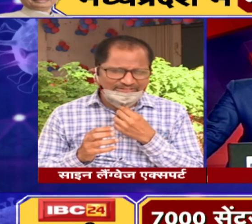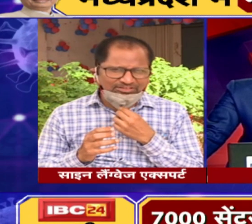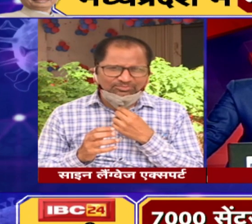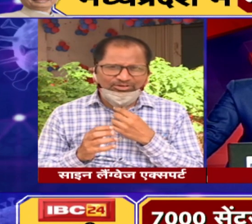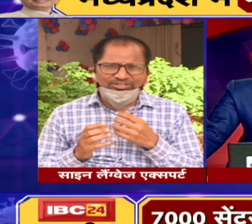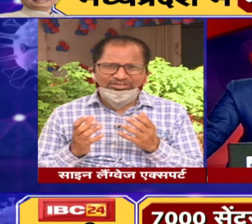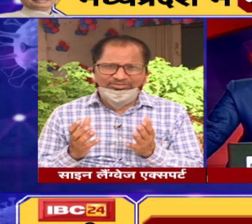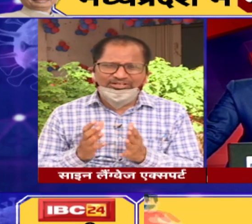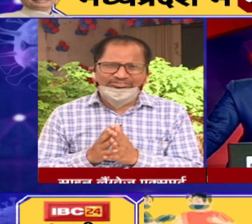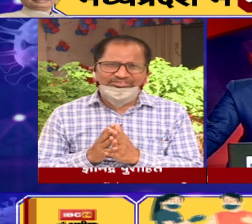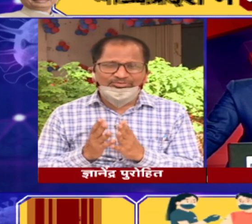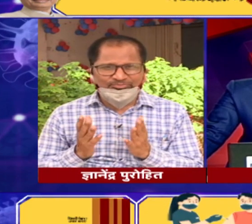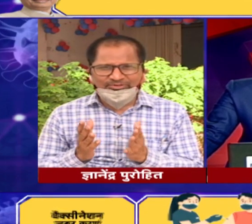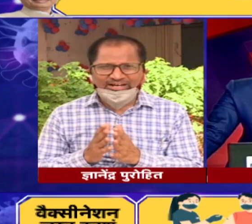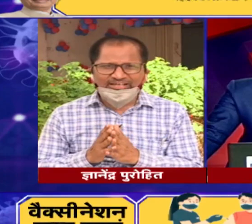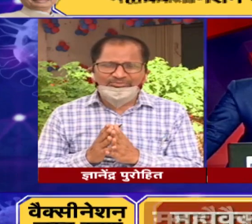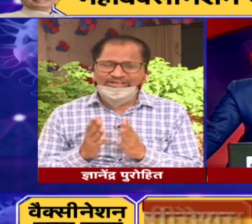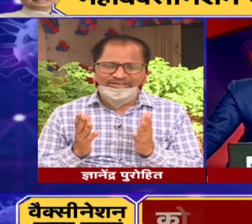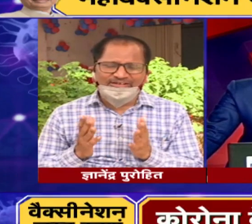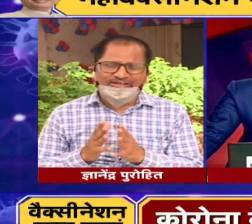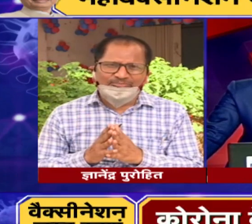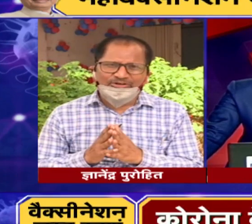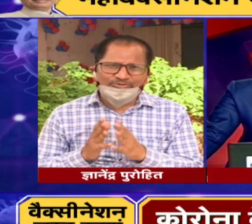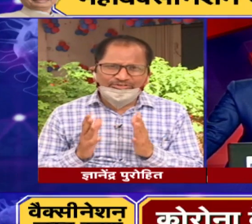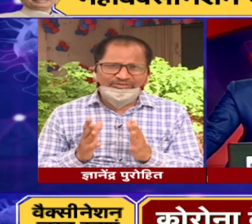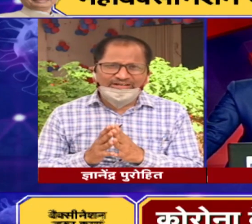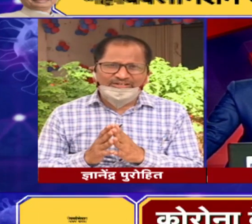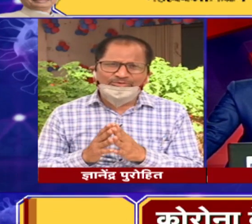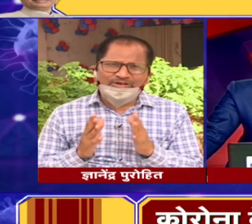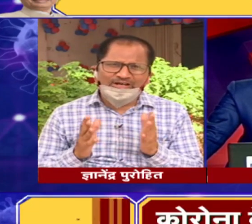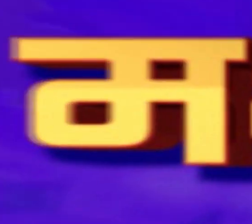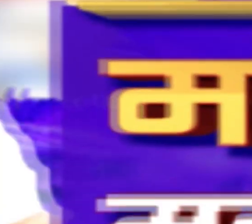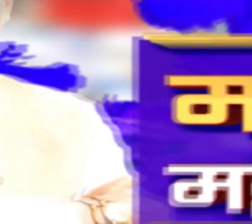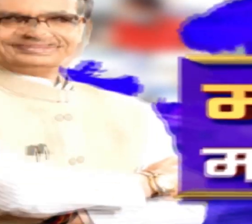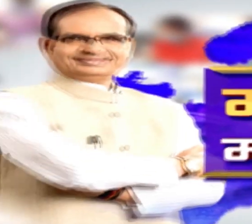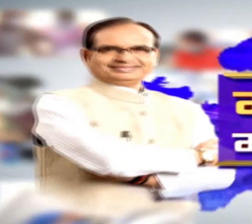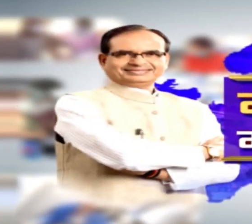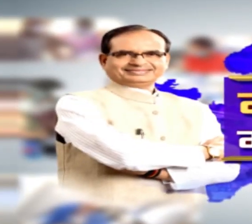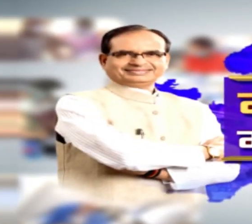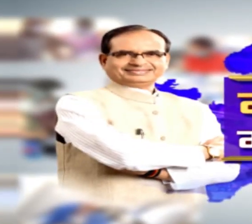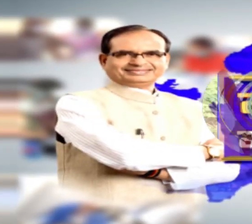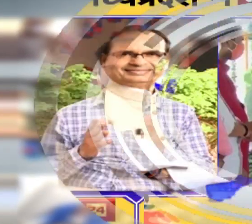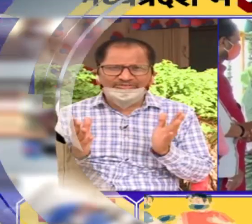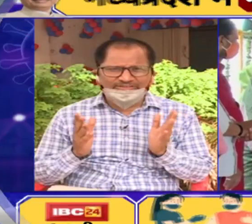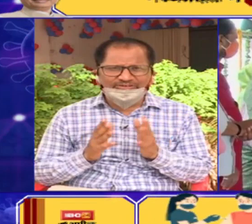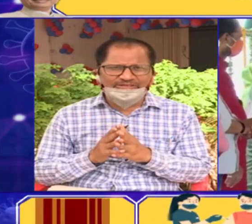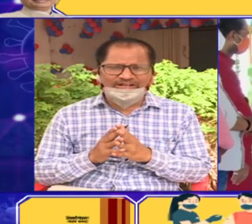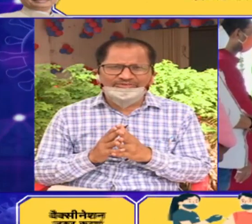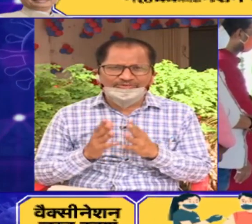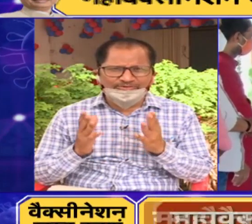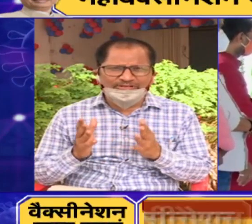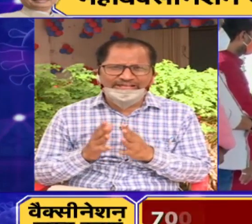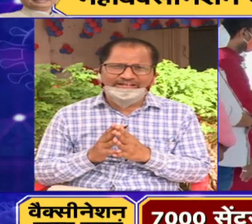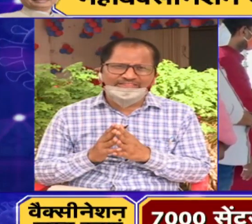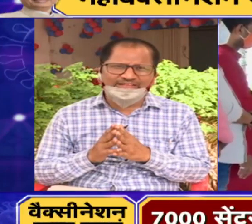देखिए, माननीय मंत्री जी बहुत ही जैसे विभाग है वही बहुत ऊर्जावान है, उनको हम लोग लगातार फॉलो करते हैं। दिव्यांग बच्चे